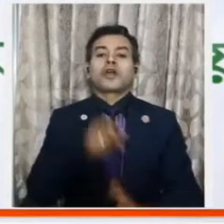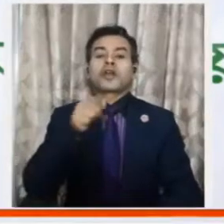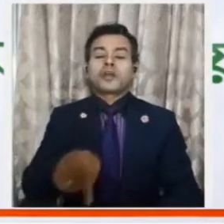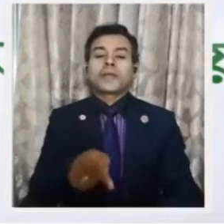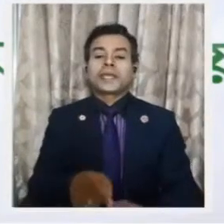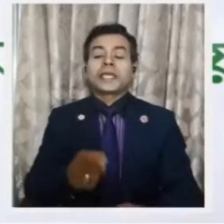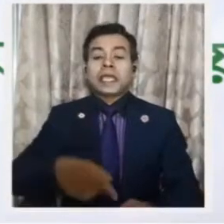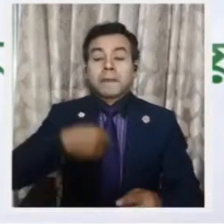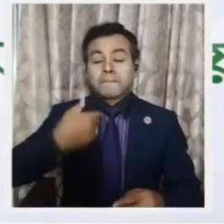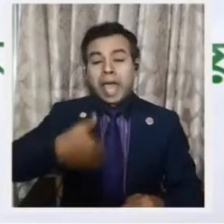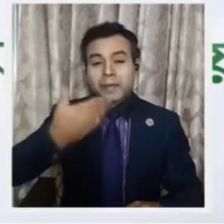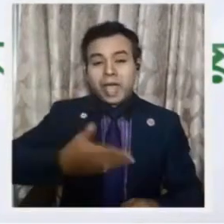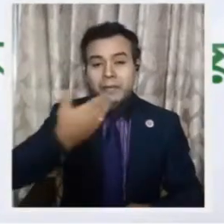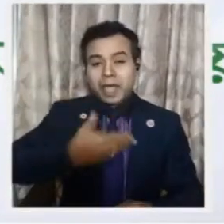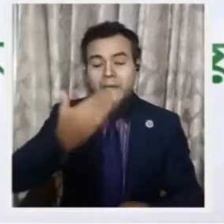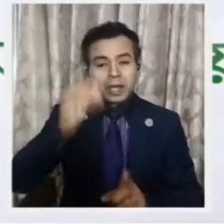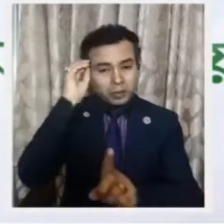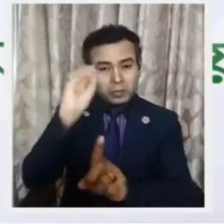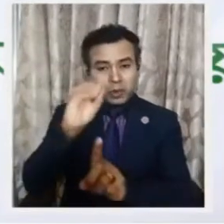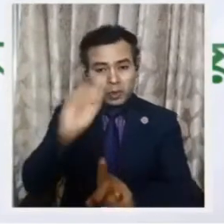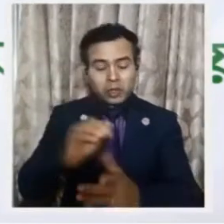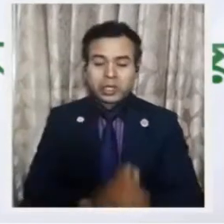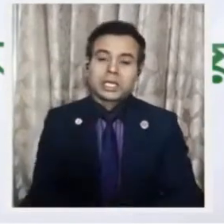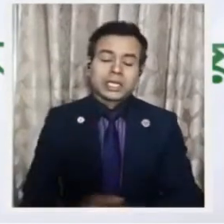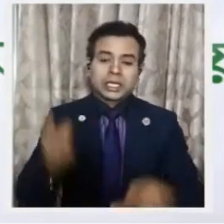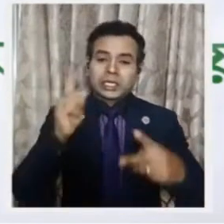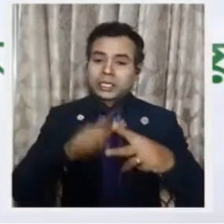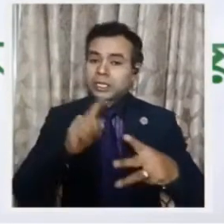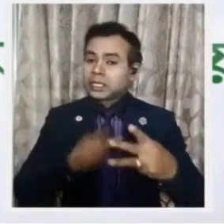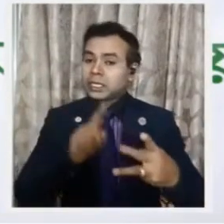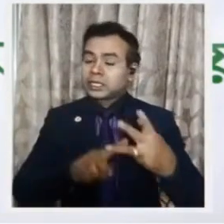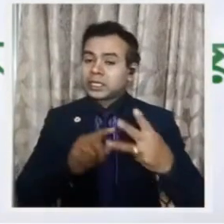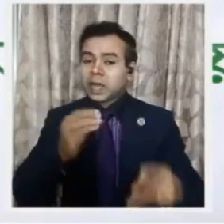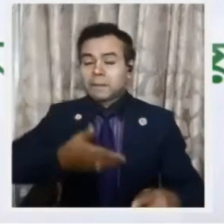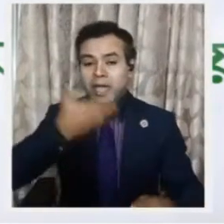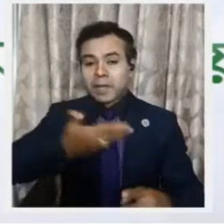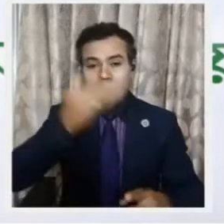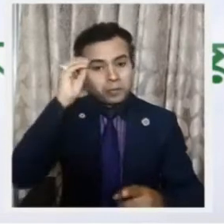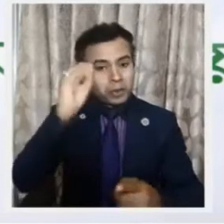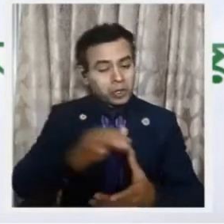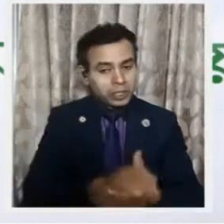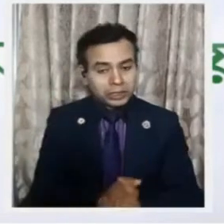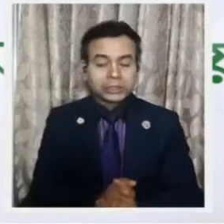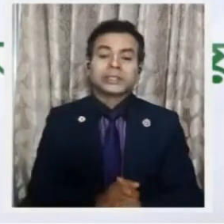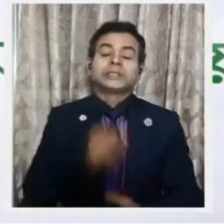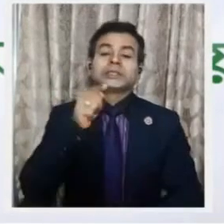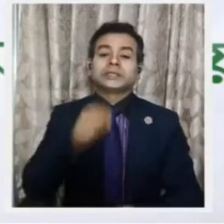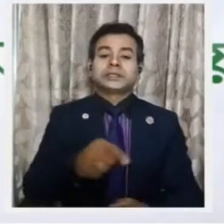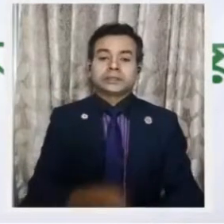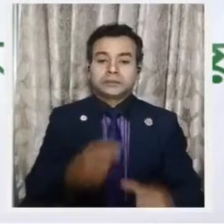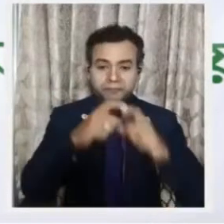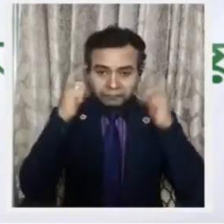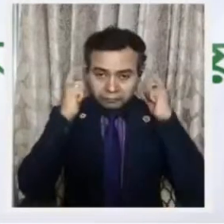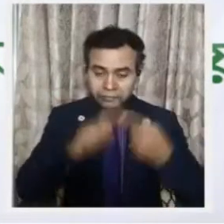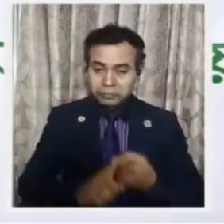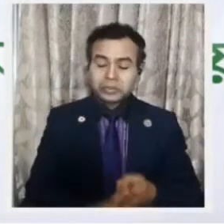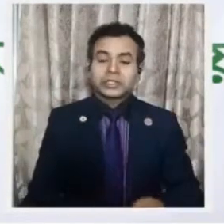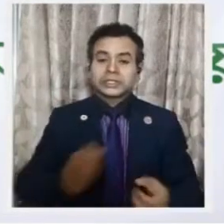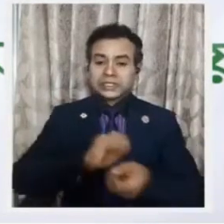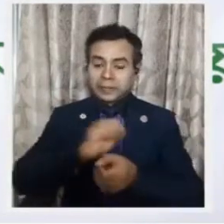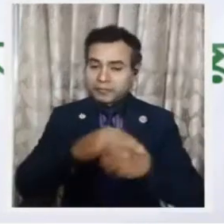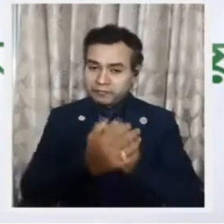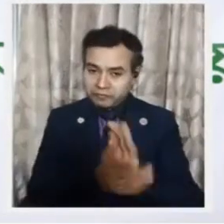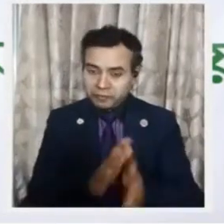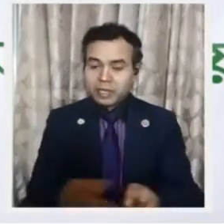এই অদেখা শত্রুর সাথে মোকাবেলা করার জন্য যে অস্ত্রগুলির কথা বারবার বলা হয়, আমার মনে হয় আমাদের প্রত্যেককেই সে অস্ত্র